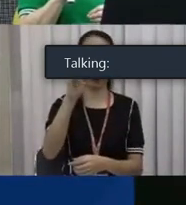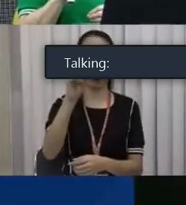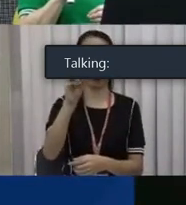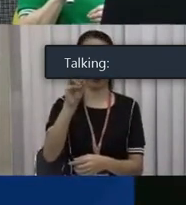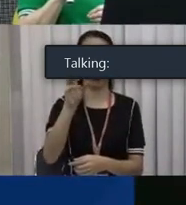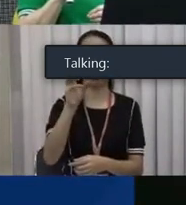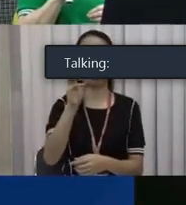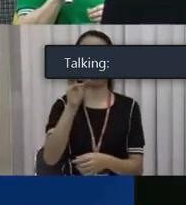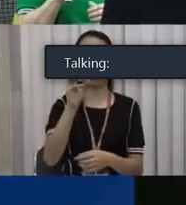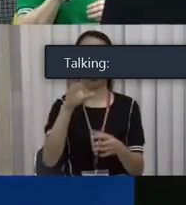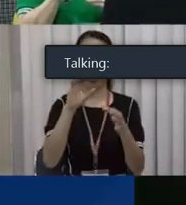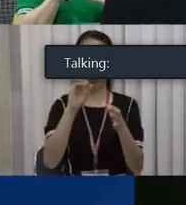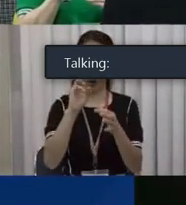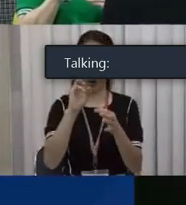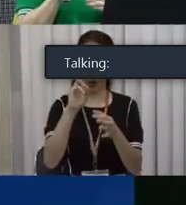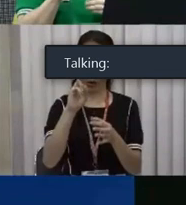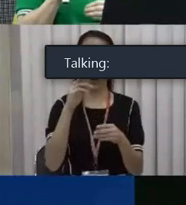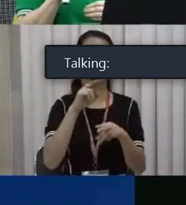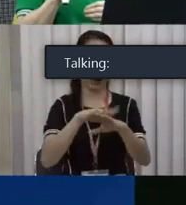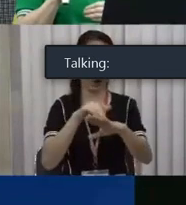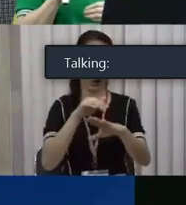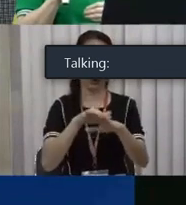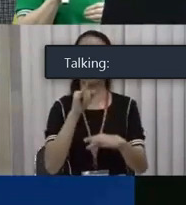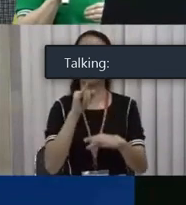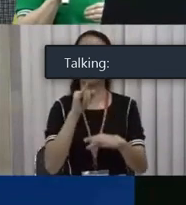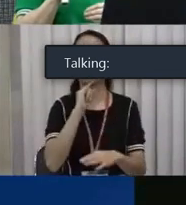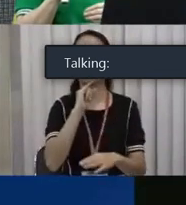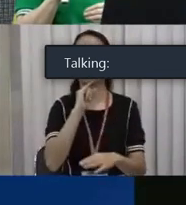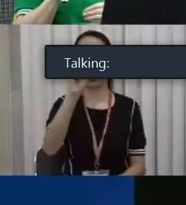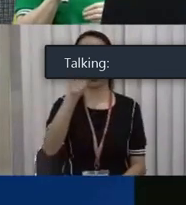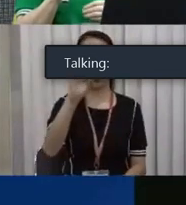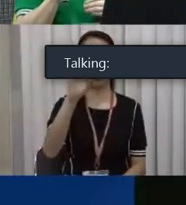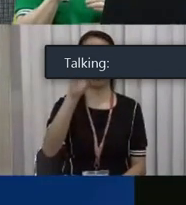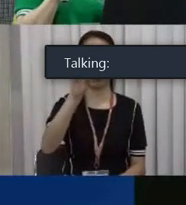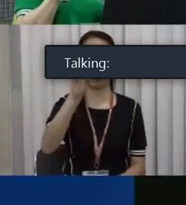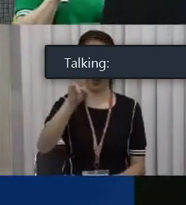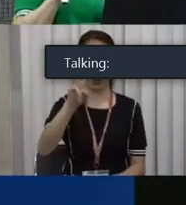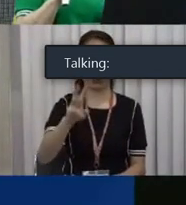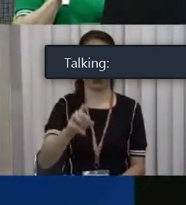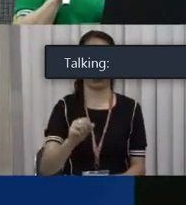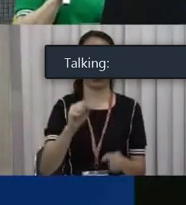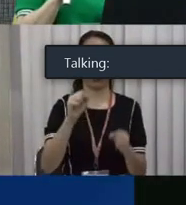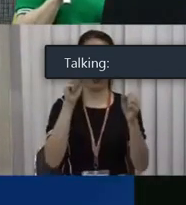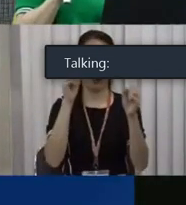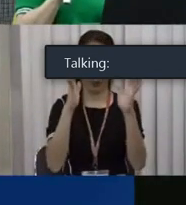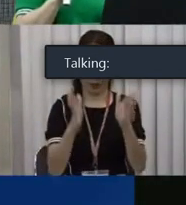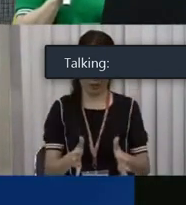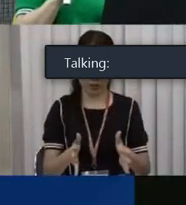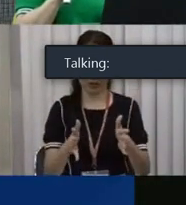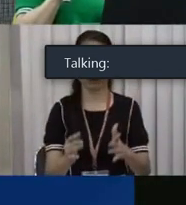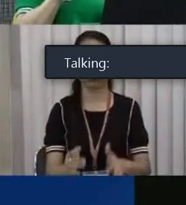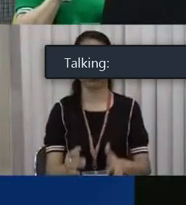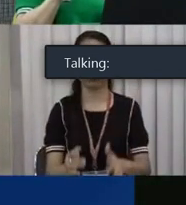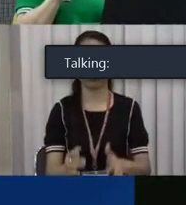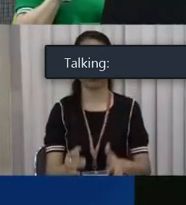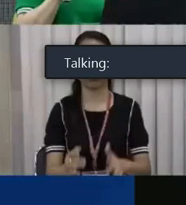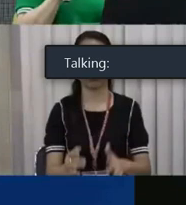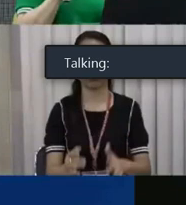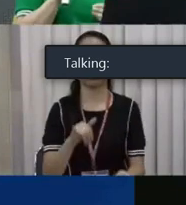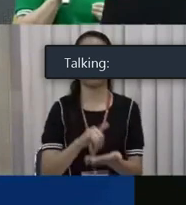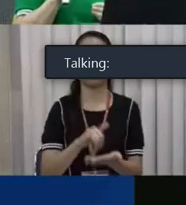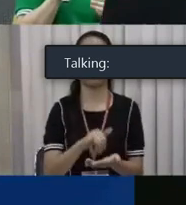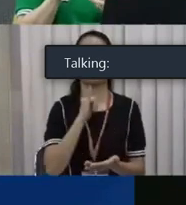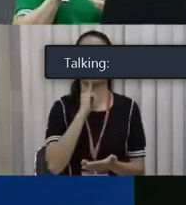atong OFW. So as much as possible, ang atong OFW, atong palargahon sa